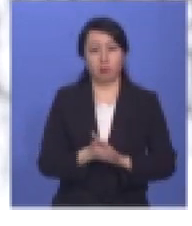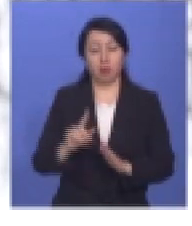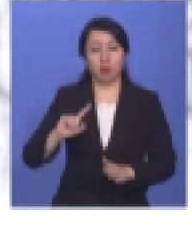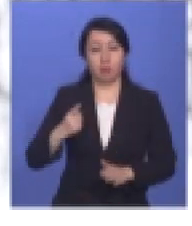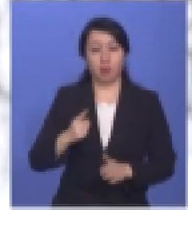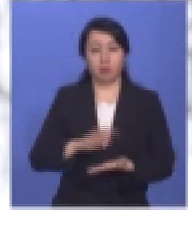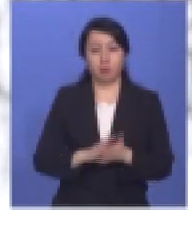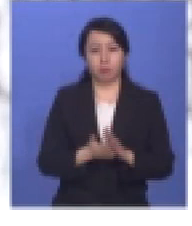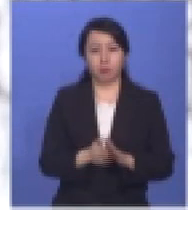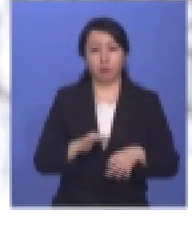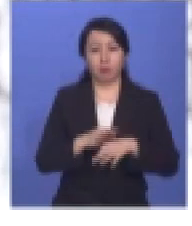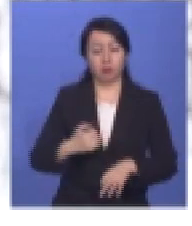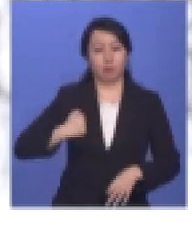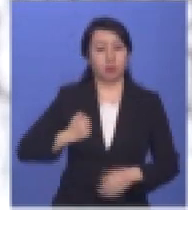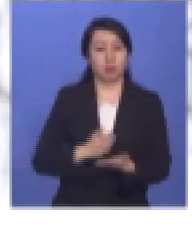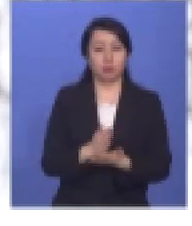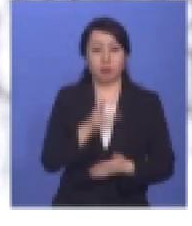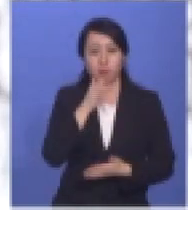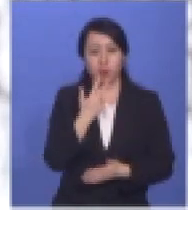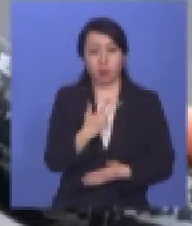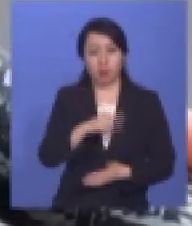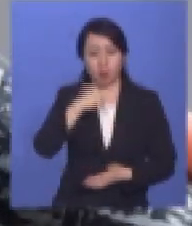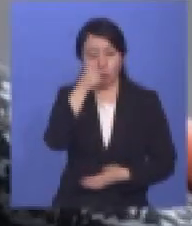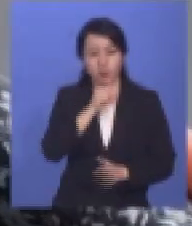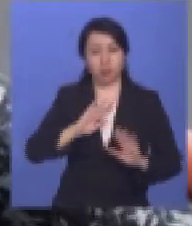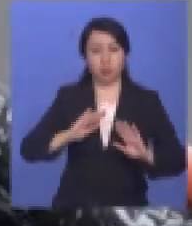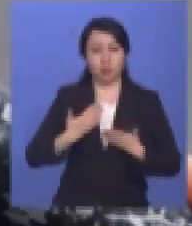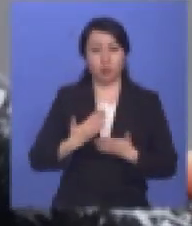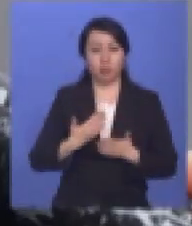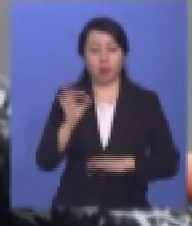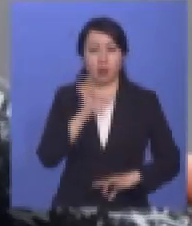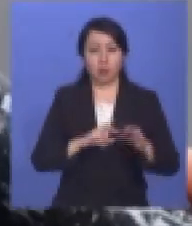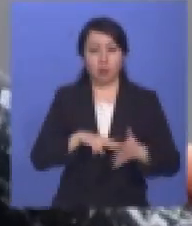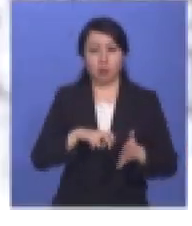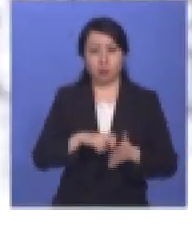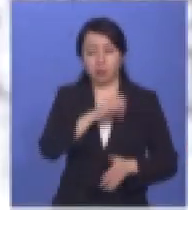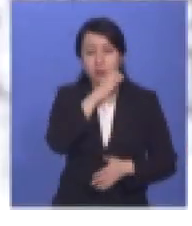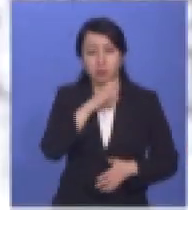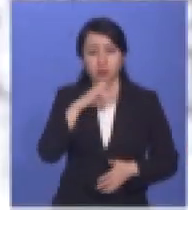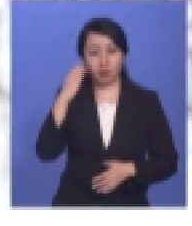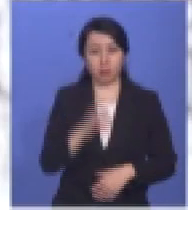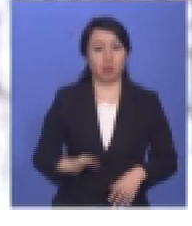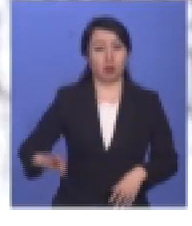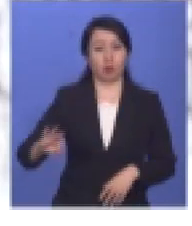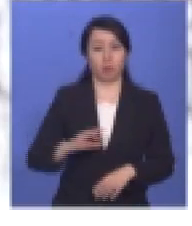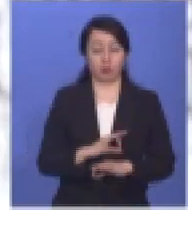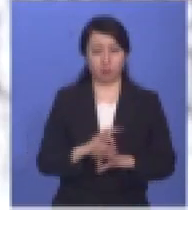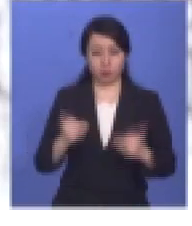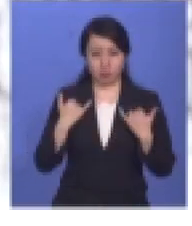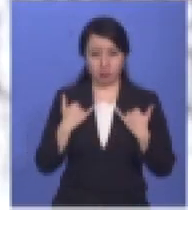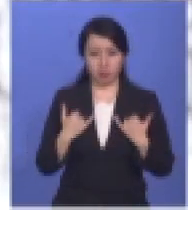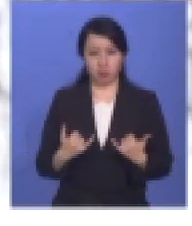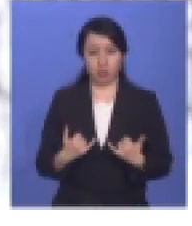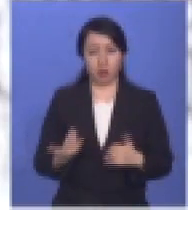первый контракт о прохождении воинской службы сроком на 3 года. Ситуация по осеннему призыву на территории Северо-Казахстанской области благоприятная. На данный